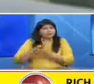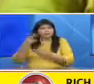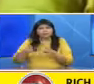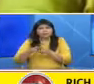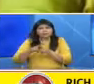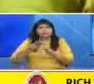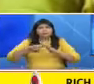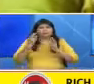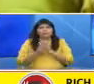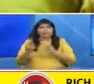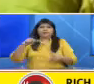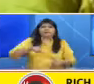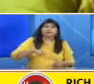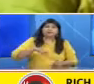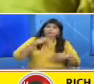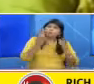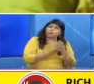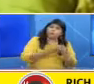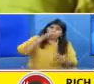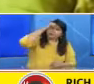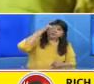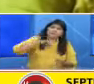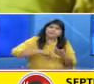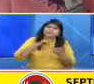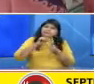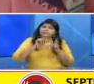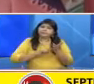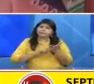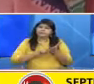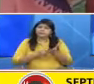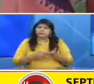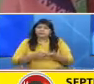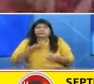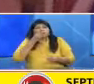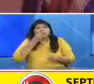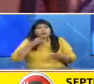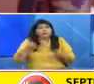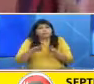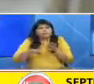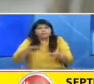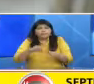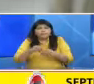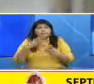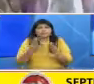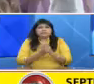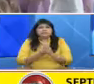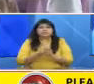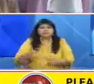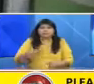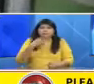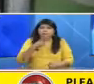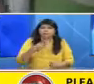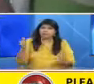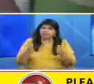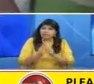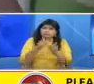परिवार प्रभावित है। पूरे देश में सितंबर महीना पोषण अभियान के रूप में मनाया जाएगा। आप जरूर इससे